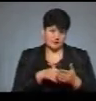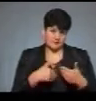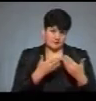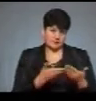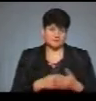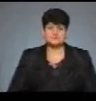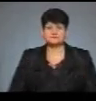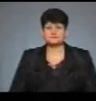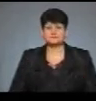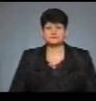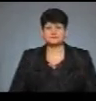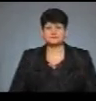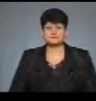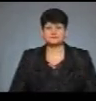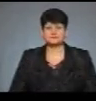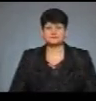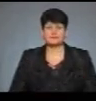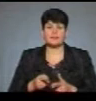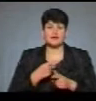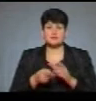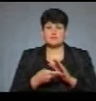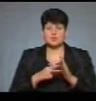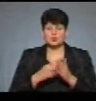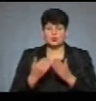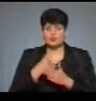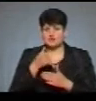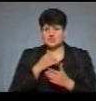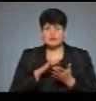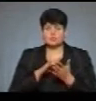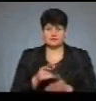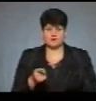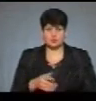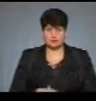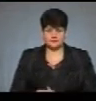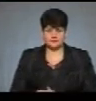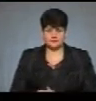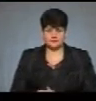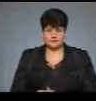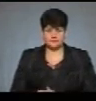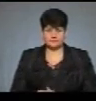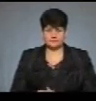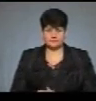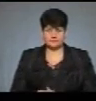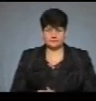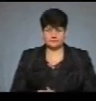гостеві. Чи планують новорічні саме екскурсії по Тернополі? В нас вони